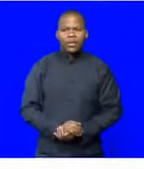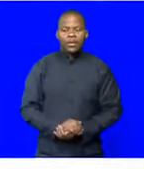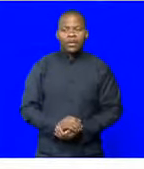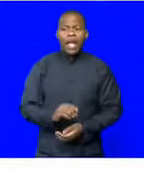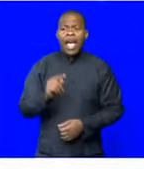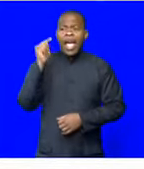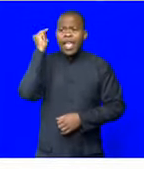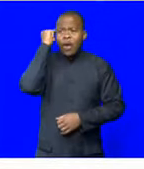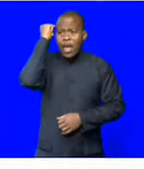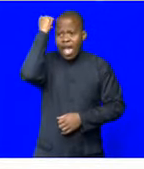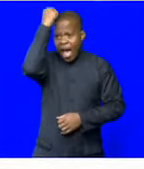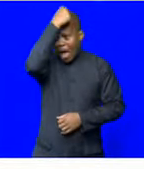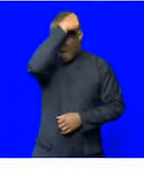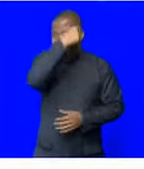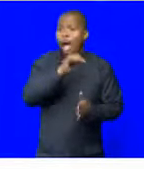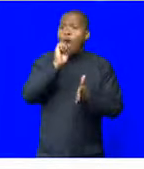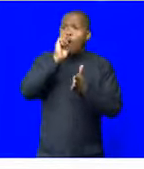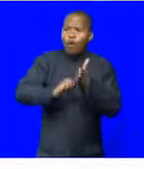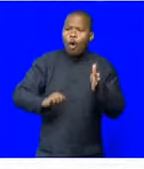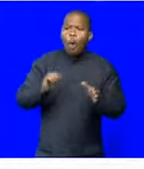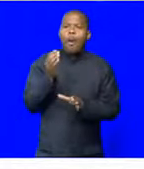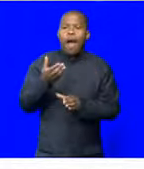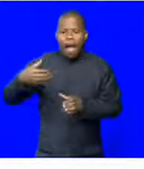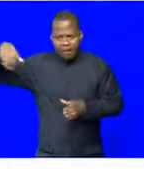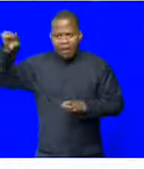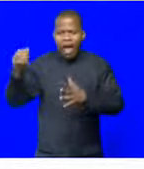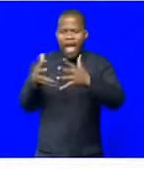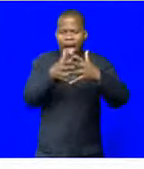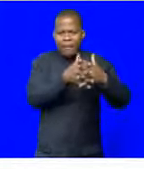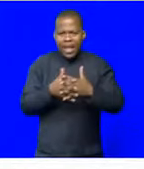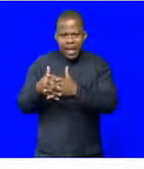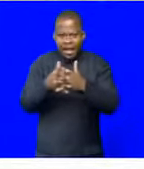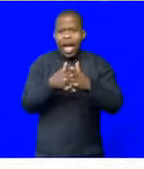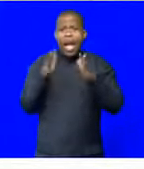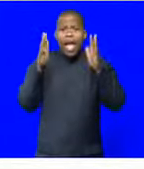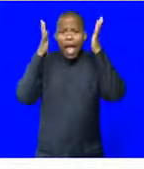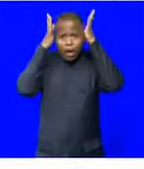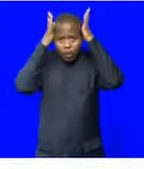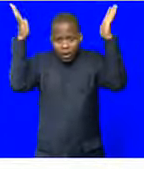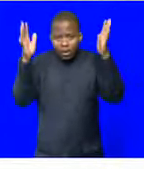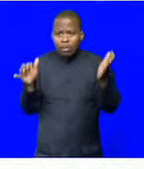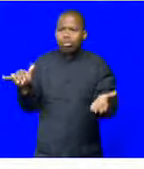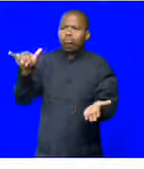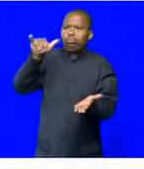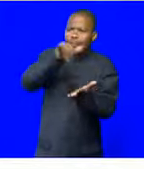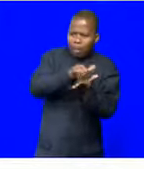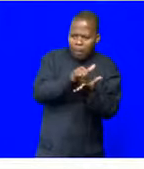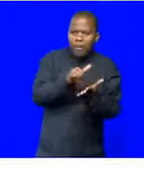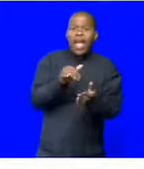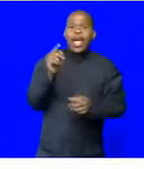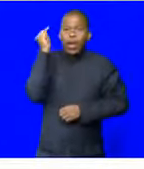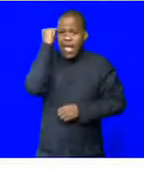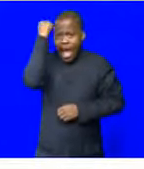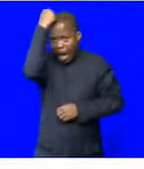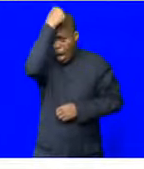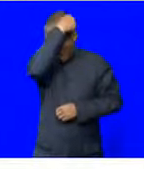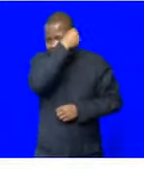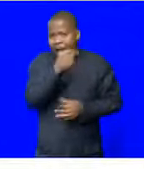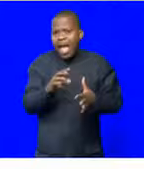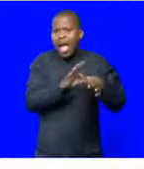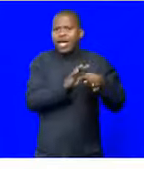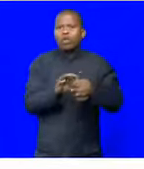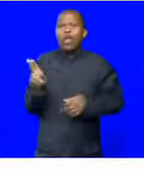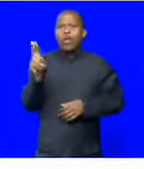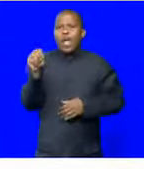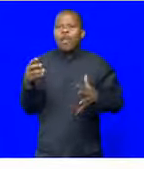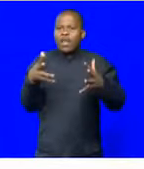silo inkosi Mswati wesithathu sesibuyile ekhaya ngemuva kwelihambo lwayo engwenyama lebelibheke even lemelika kuyawungenela